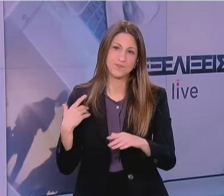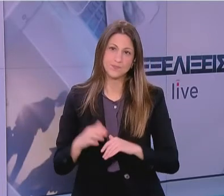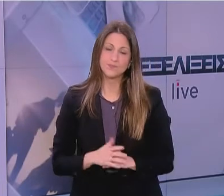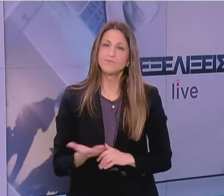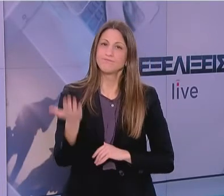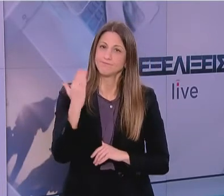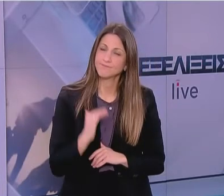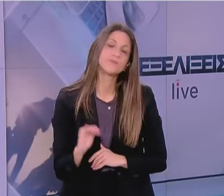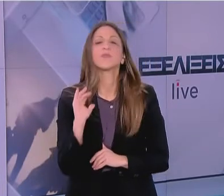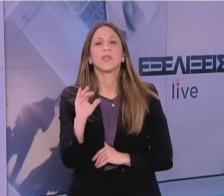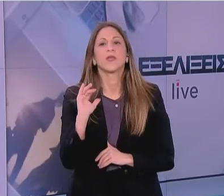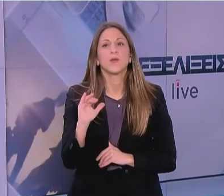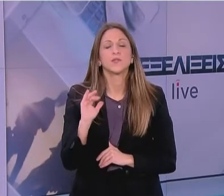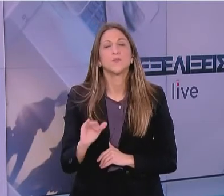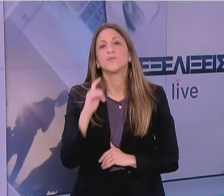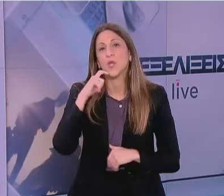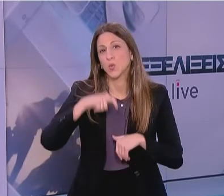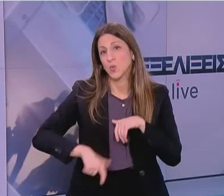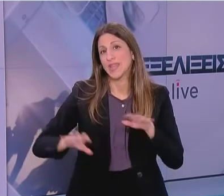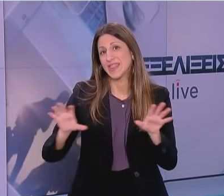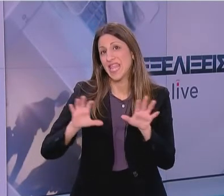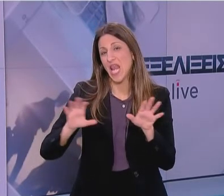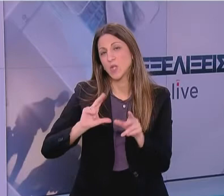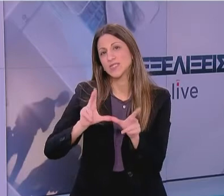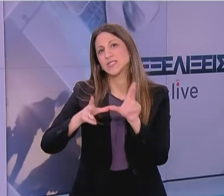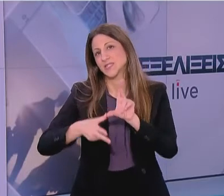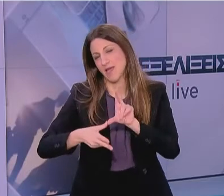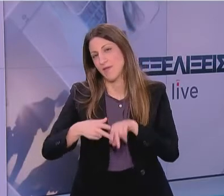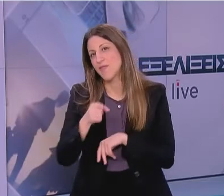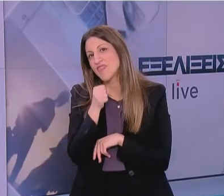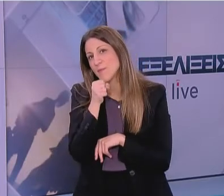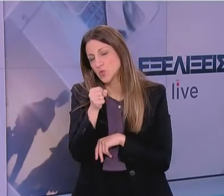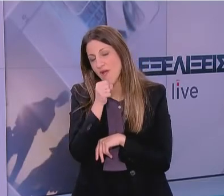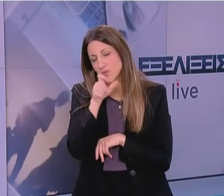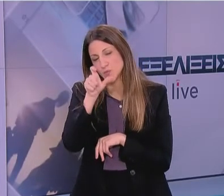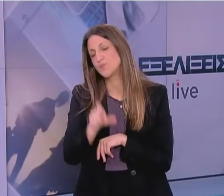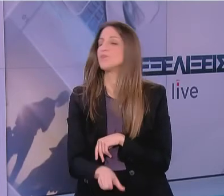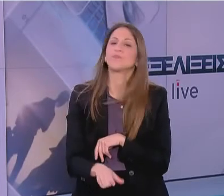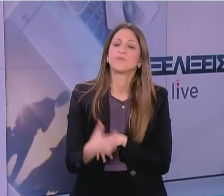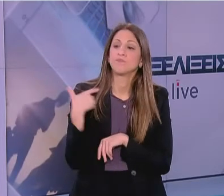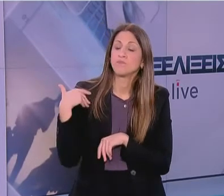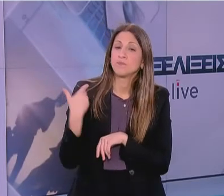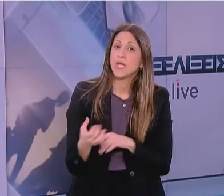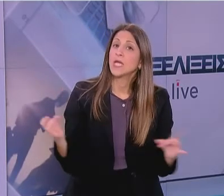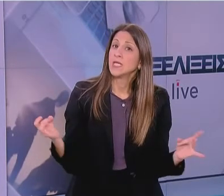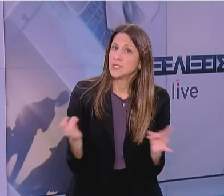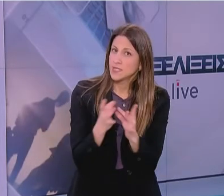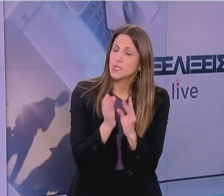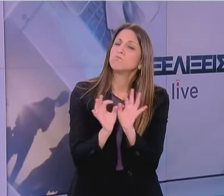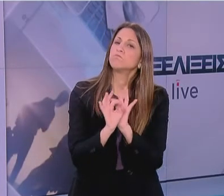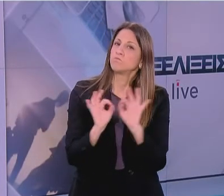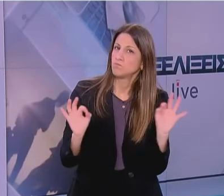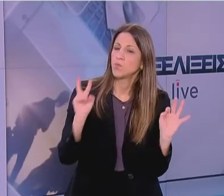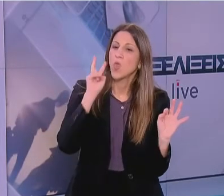Επόμενη ερώτηση από την κυρία Κροντήρη και τον τηλεοπτικό σταθμό Sky. Κύριε Τσιόδρα και κύριε Χαρδαλιά, εφόσον φτάσουμε στο στάδιο της